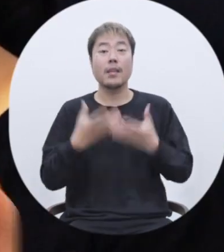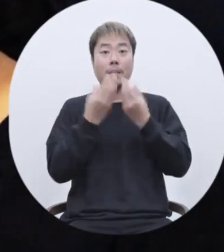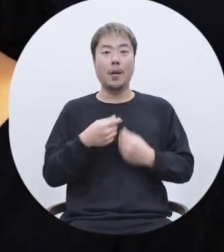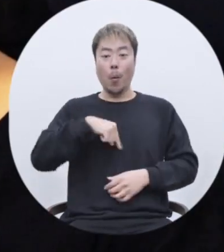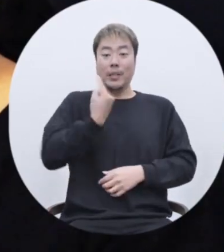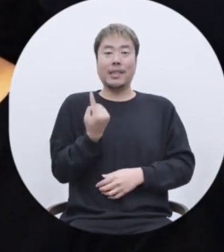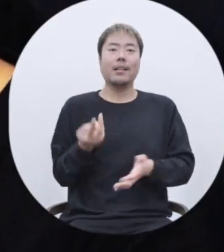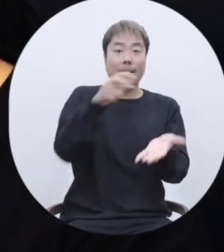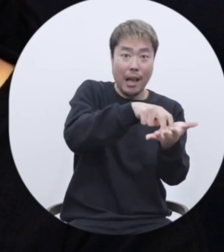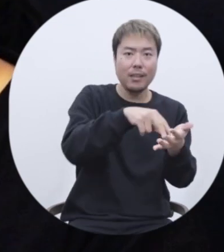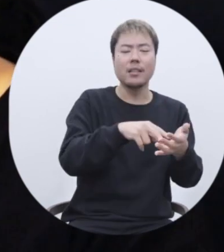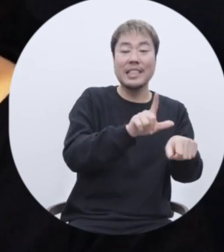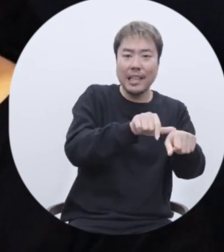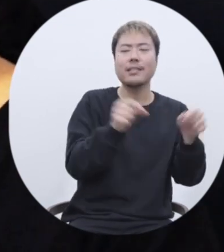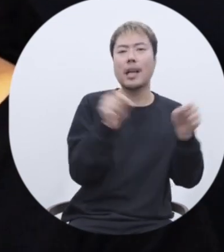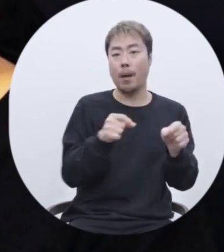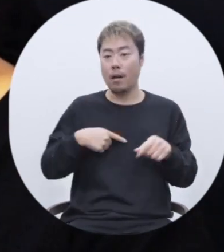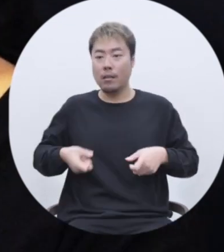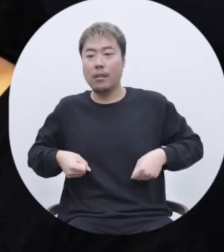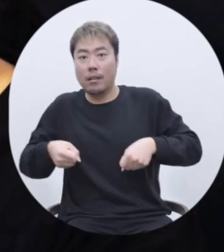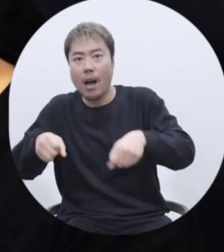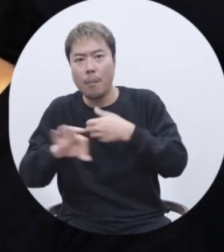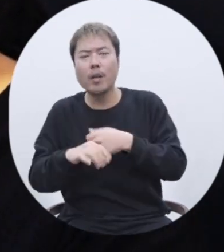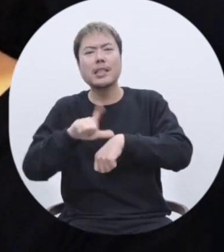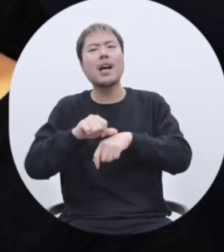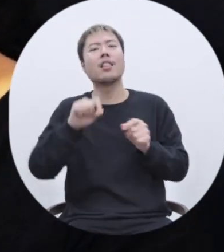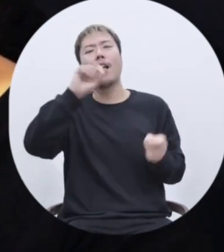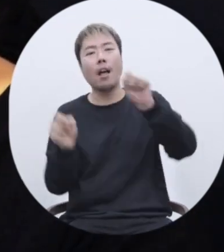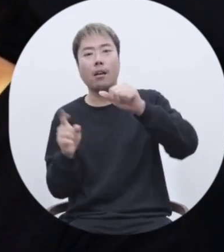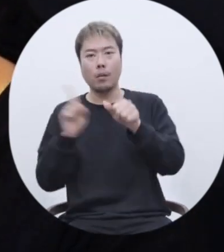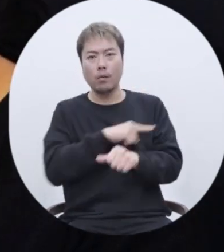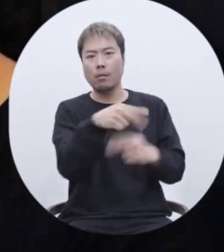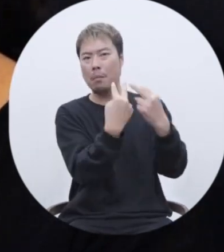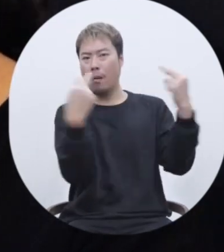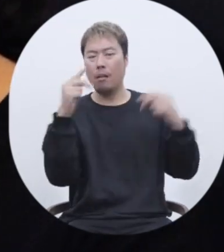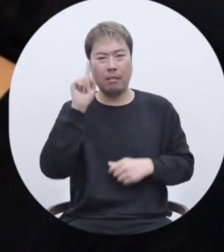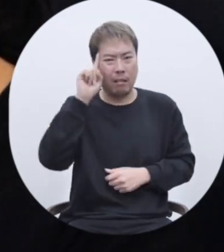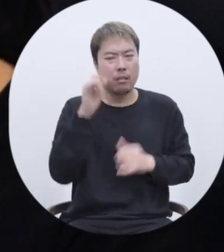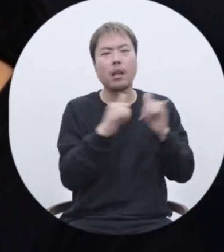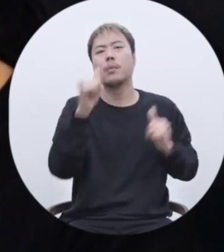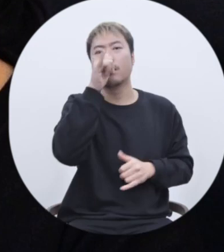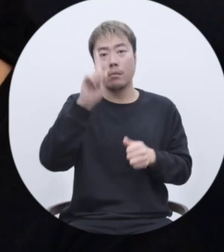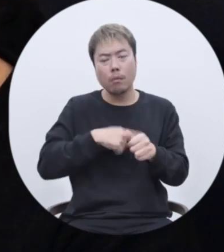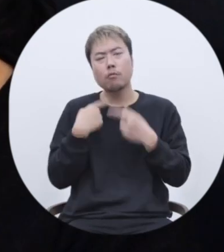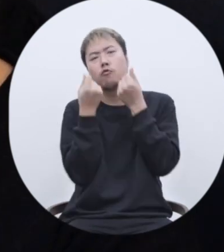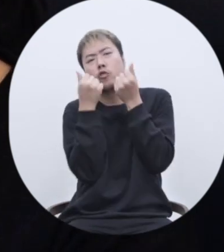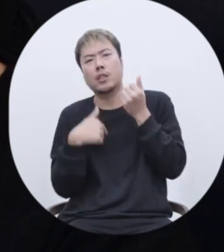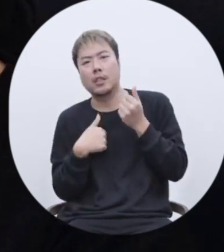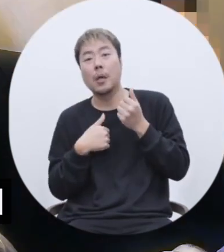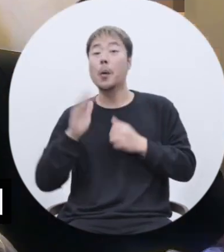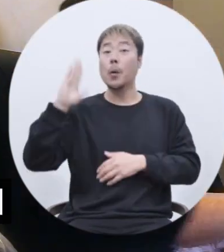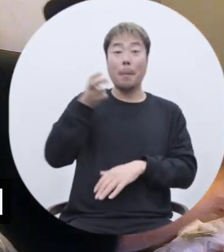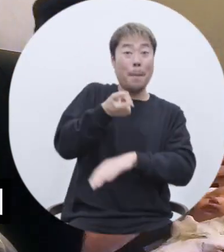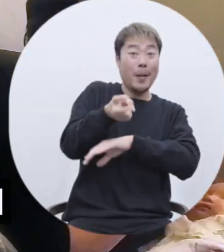혼자 타시는 분들보다는 시간이 걸리는데 이제 그거를 바쁘시니까 싫어하시는 분들도 좀 있어서 눈치가 많이